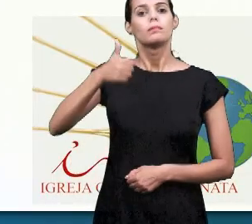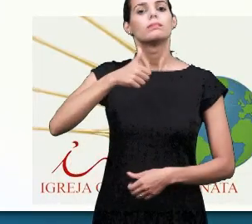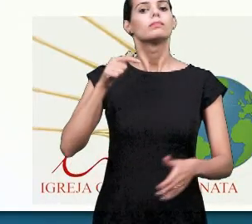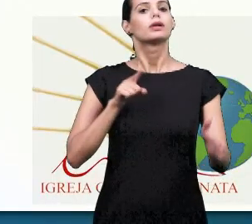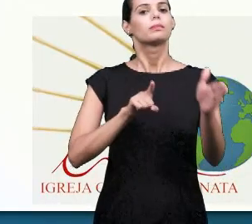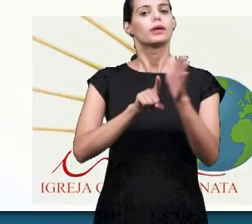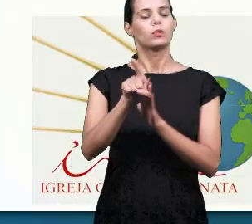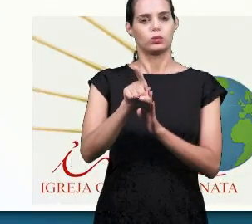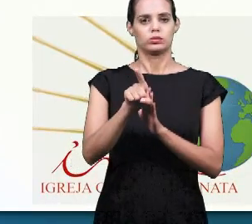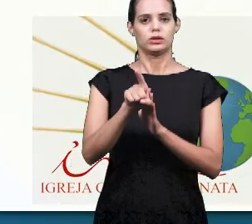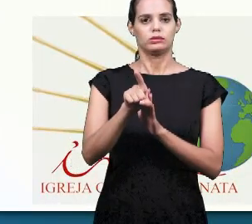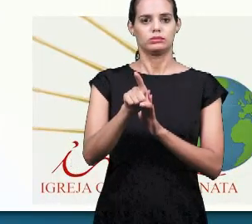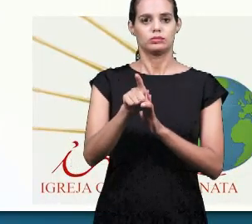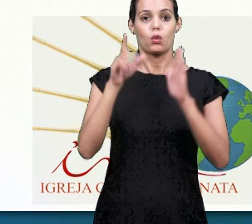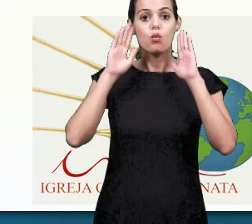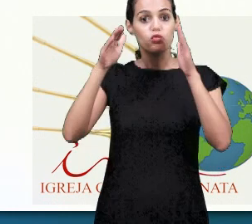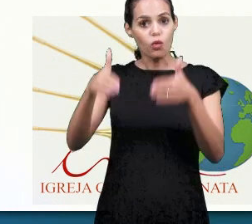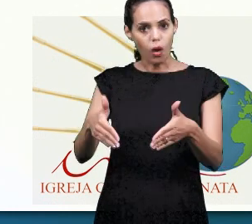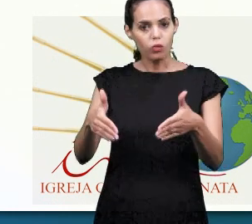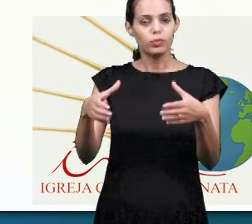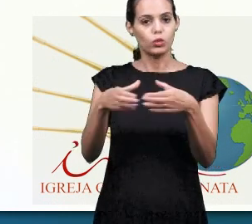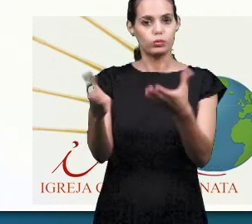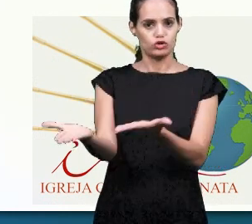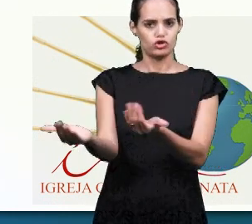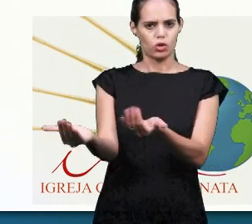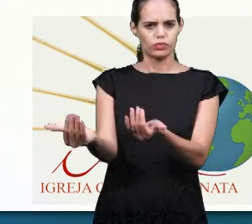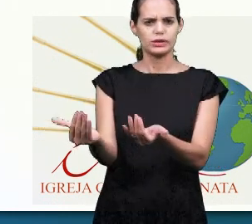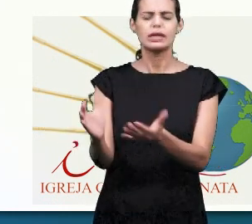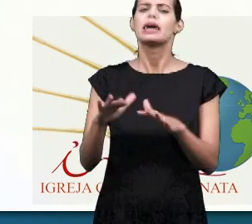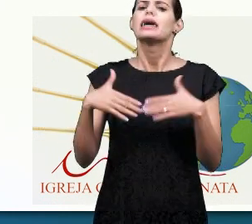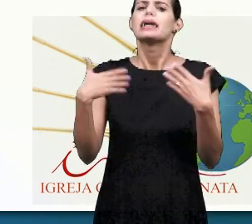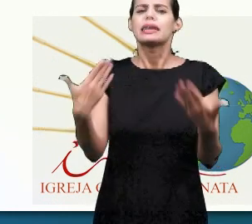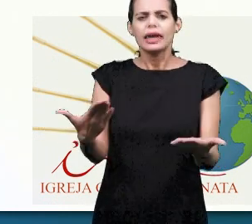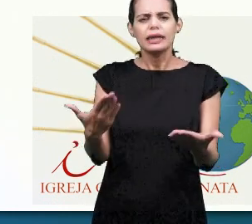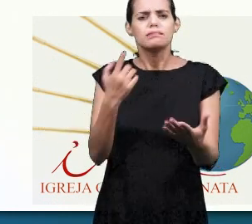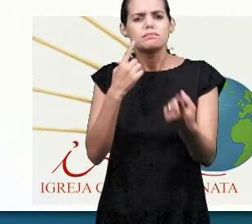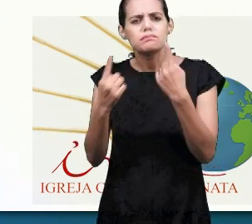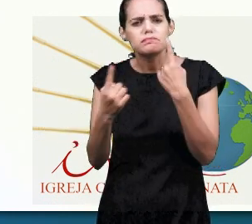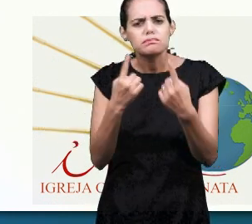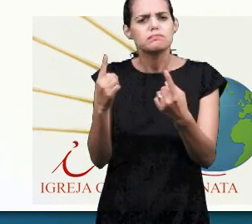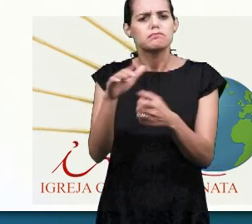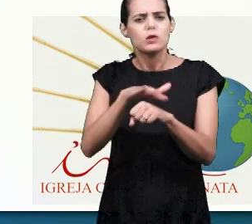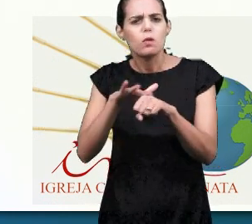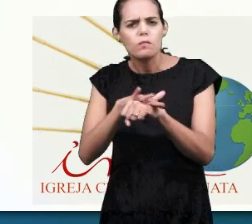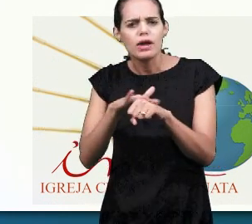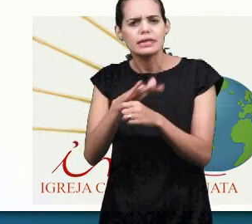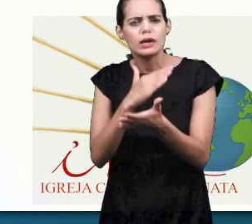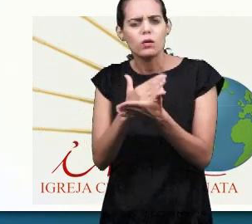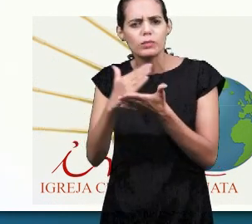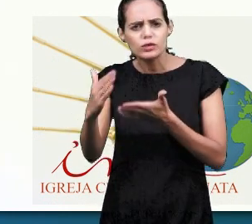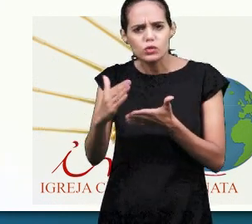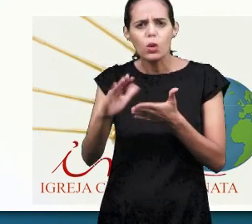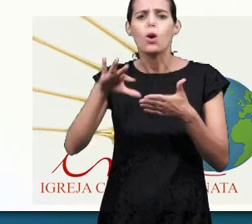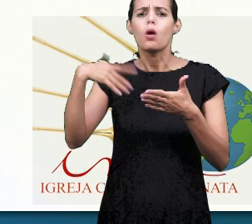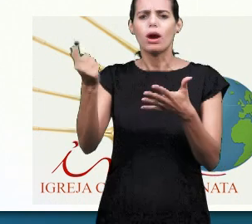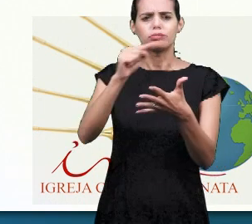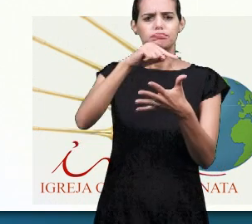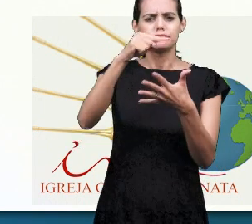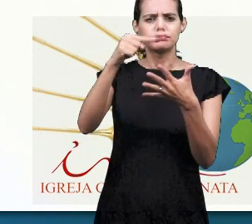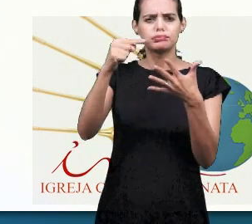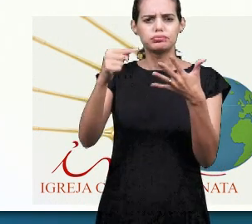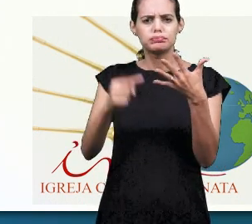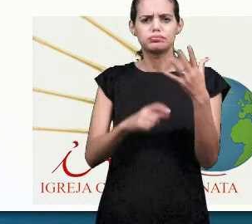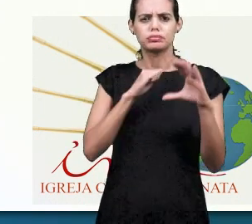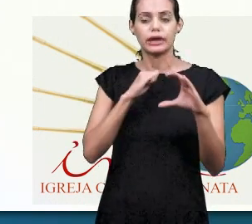Jésus veut sauver nous tous, la paix du Seigneur. Gloire à Dieu. Donc voici les réponses qui ont été données par nos frères.